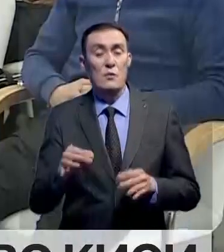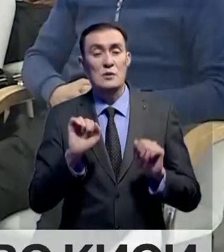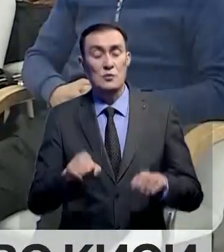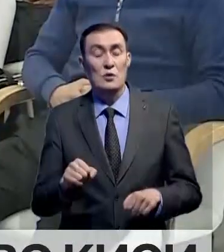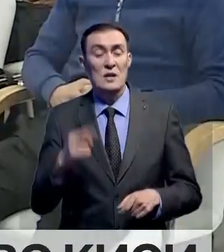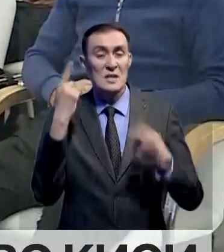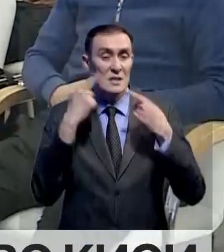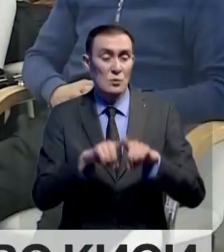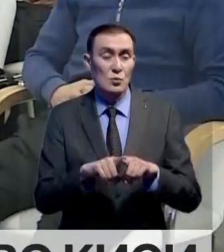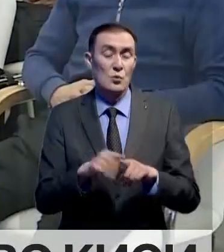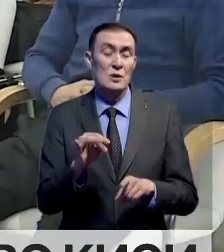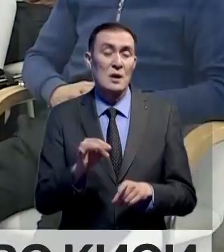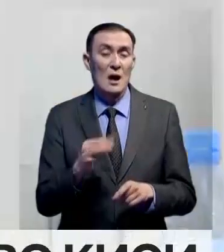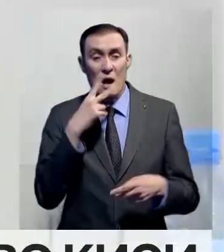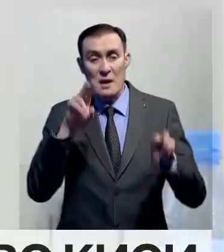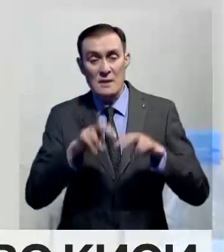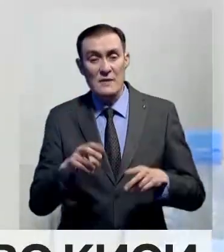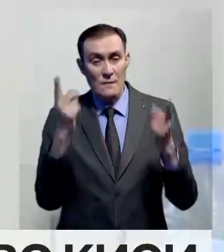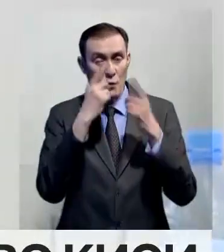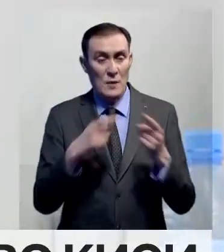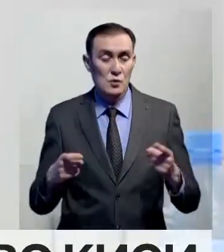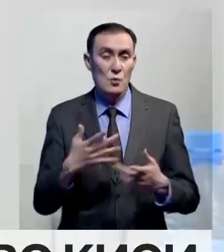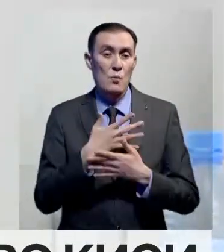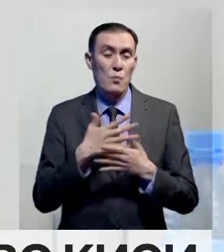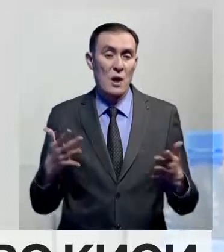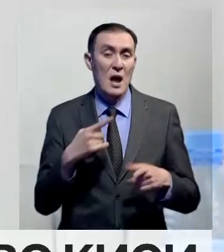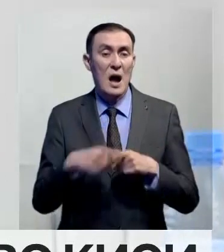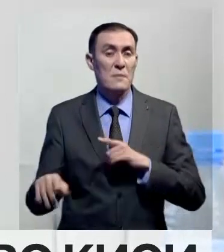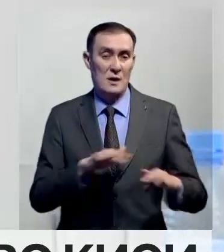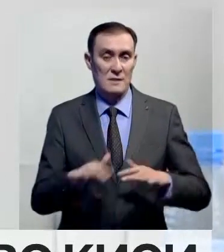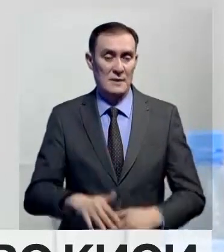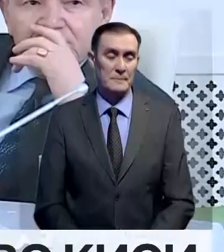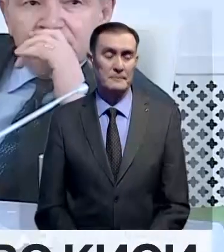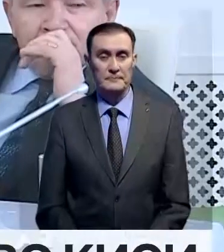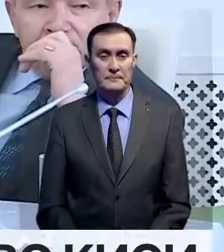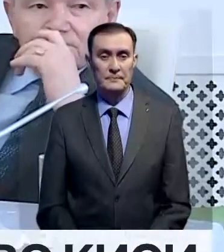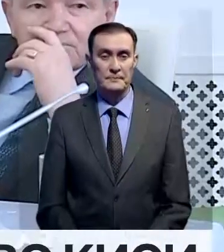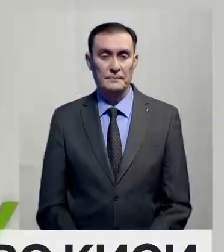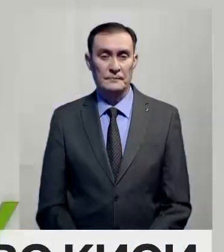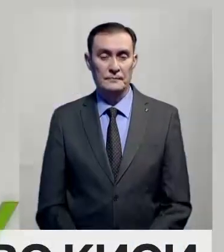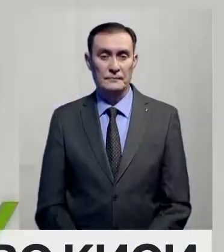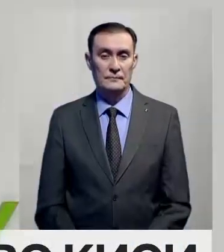позволит институту получать и анализировать информацию более оперативно.